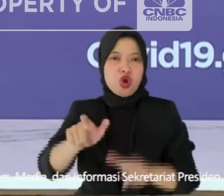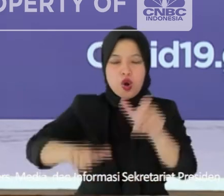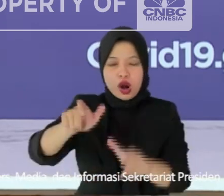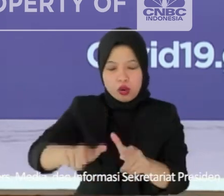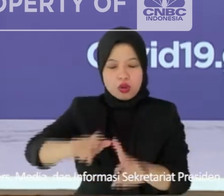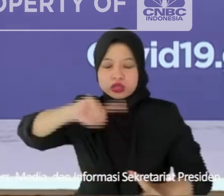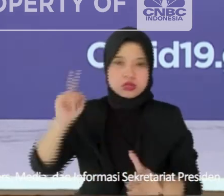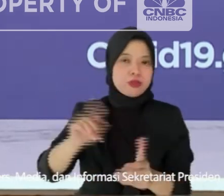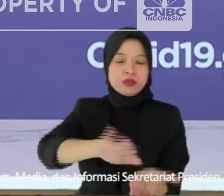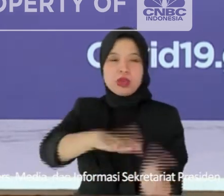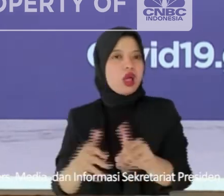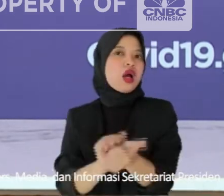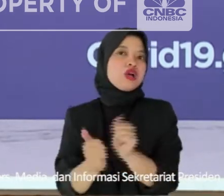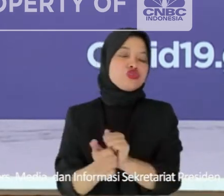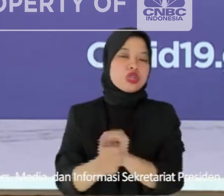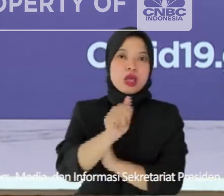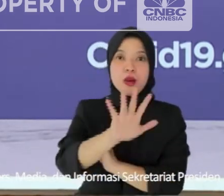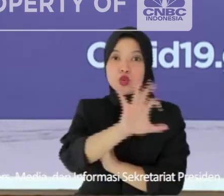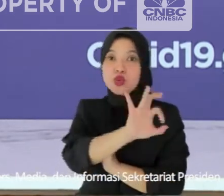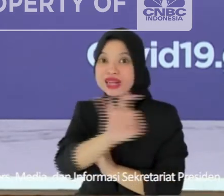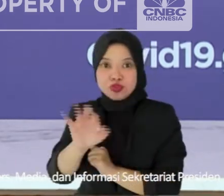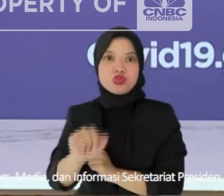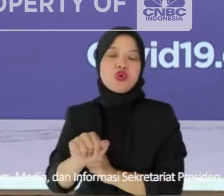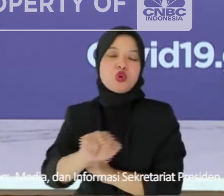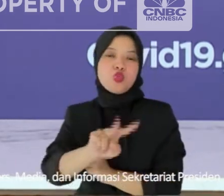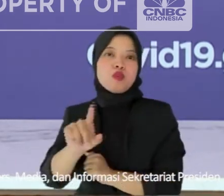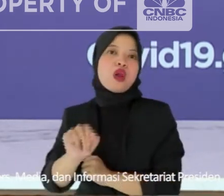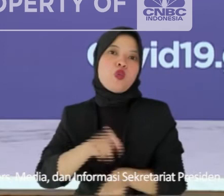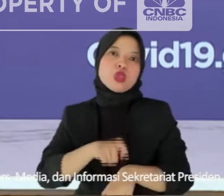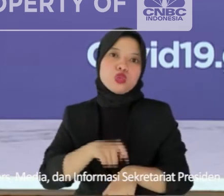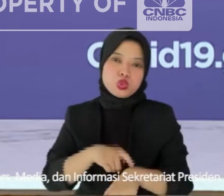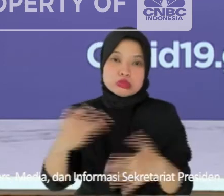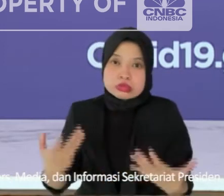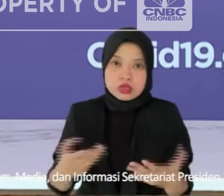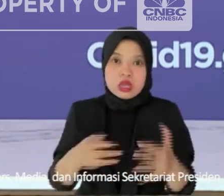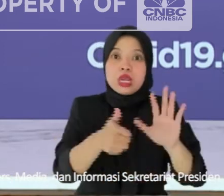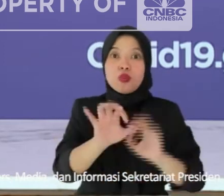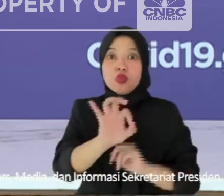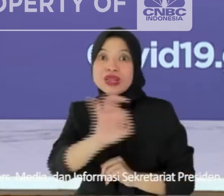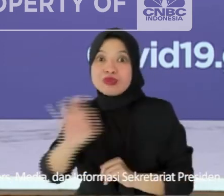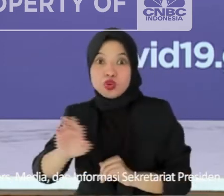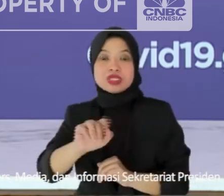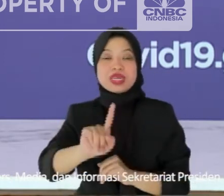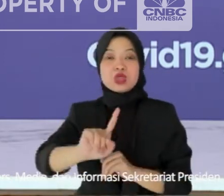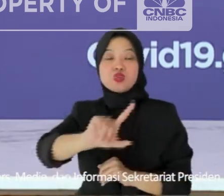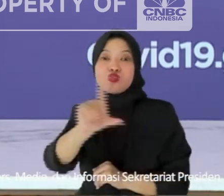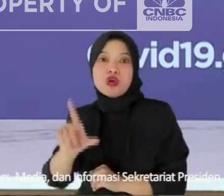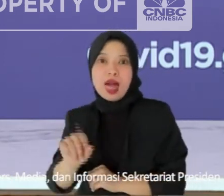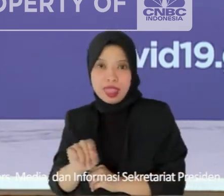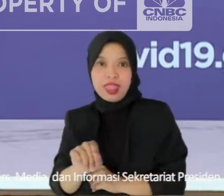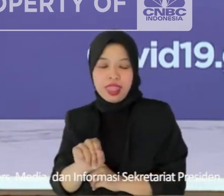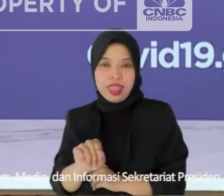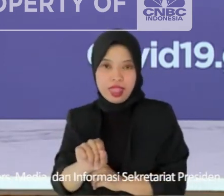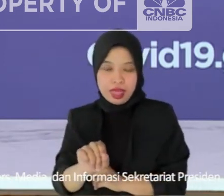mengalami percepatan hingga Rp50.000 dalam waktu dua bulan 60.000 dalam waktu satu bulan